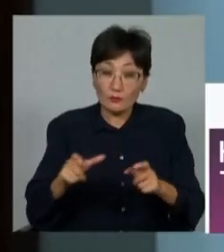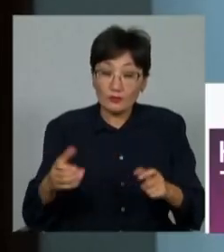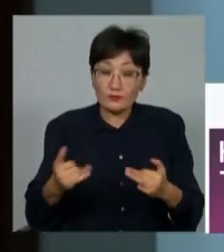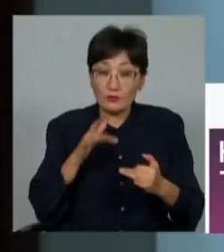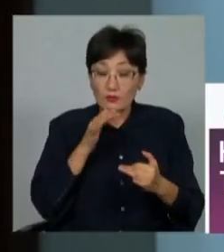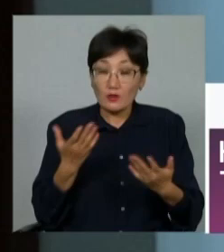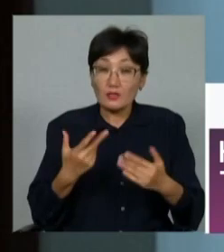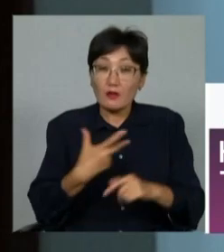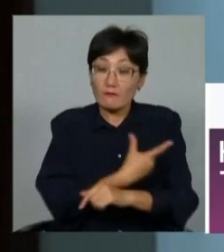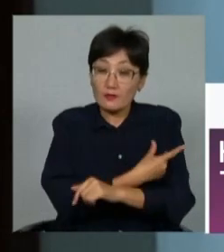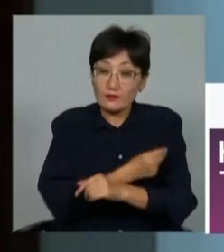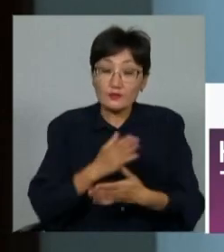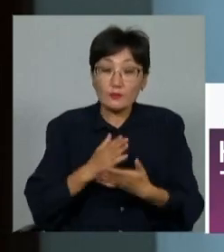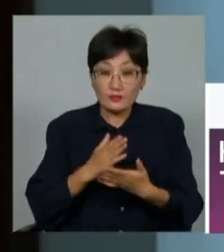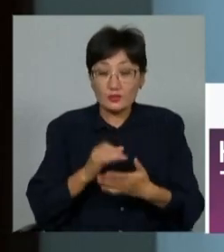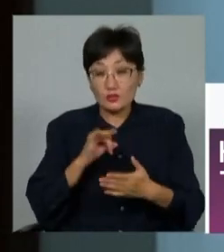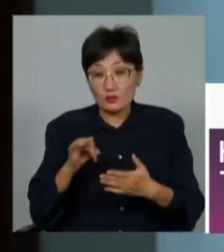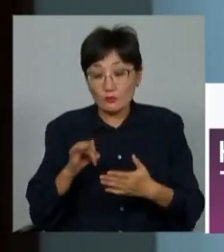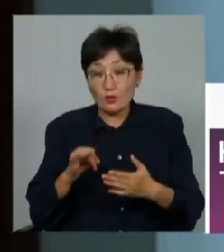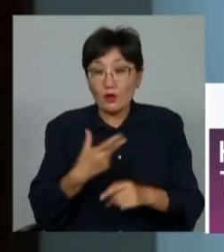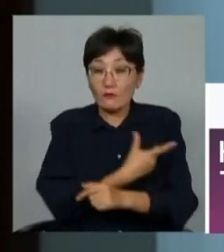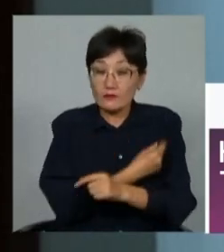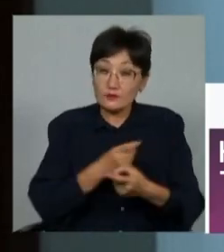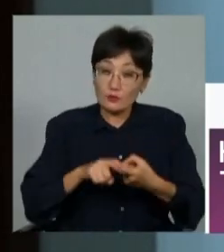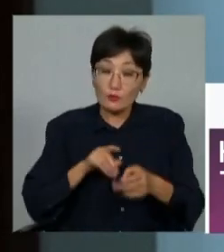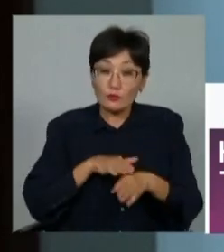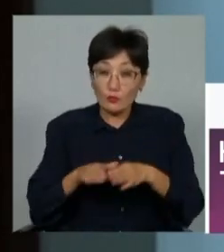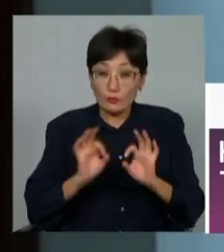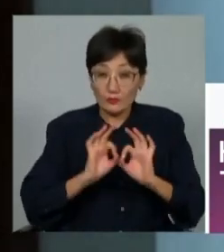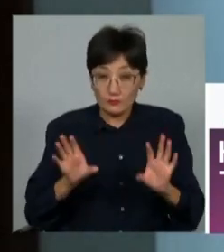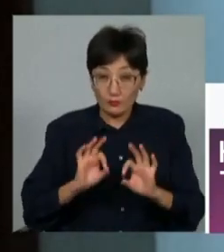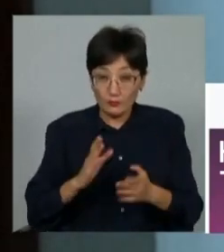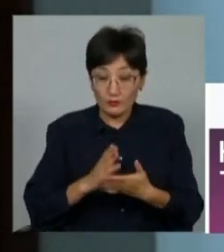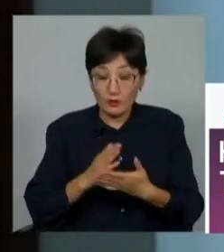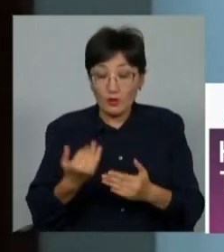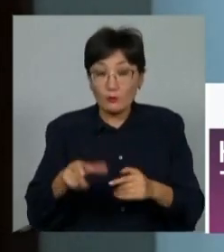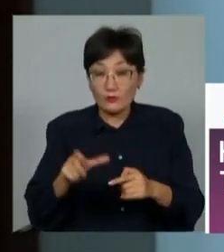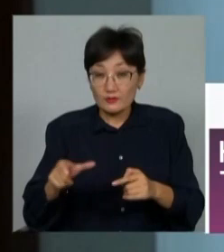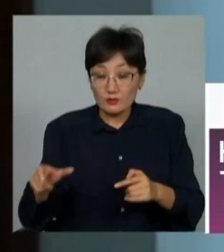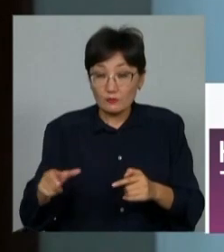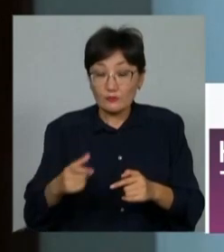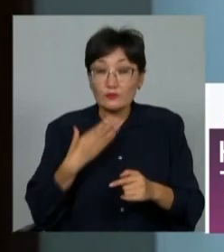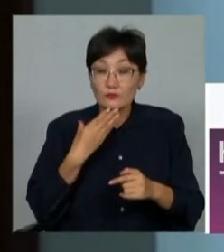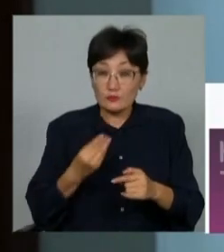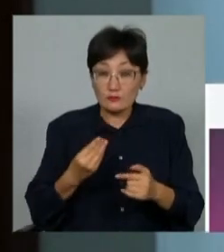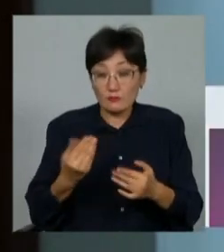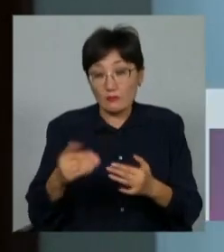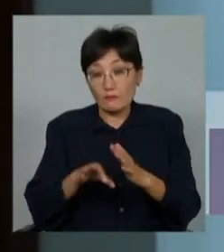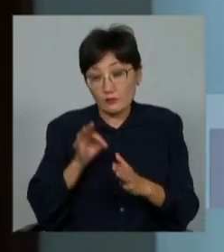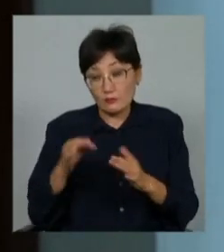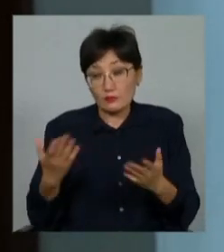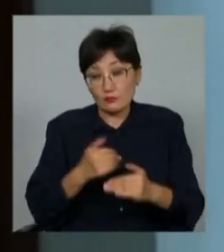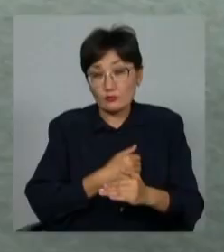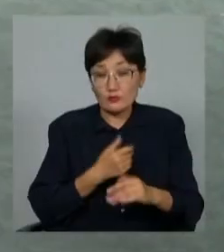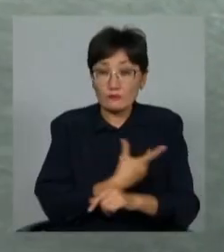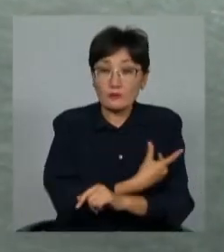таңда қандай вакциналар бар екендігін және олар туралы толық ақпаратты түсіндіреміз. Ол кісілердің өзінің еркінде болады қандайды